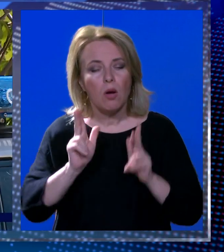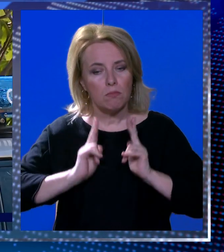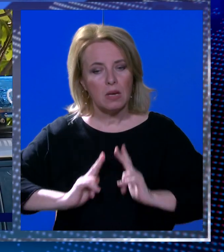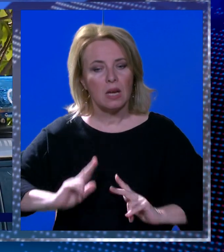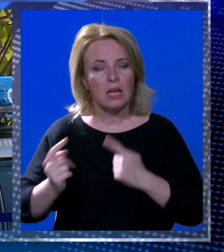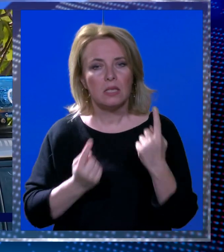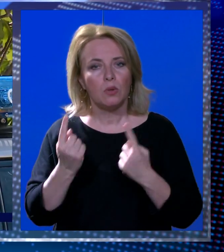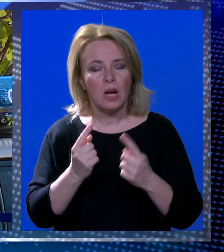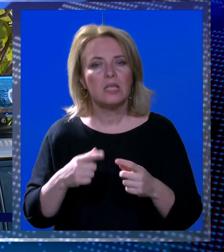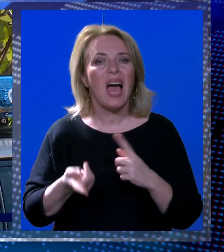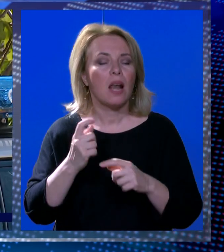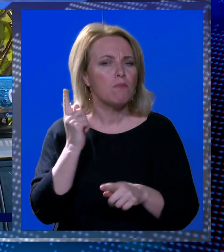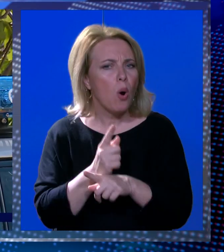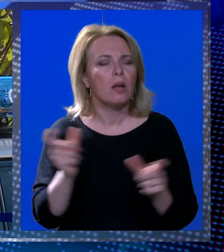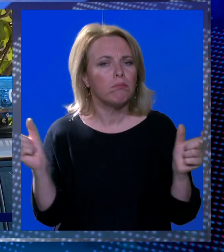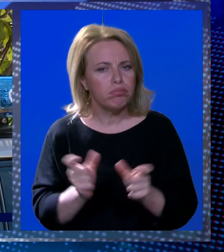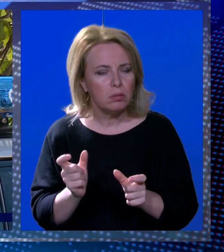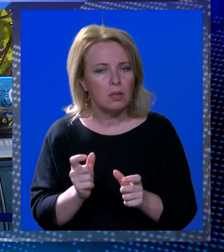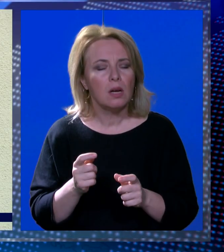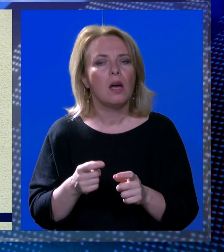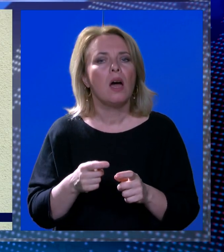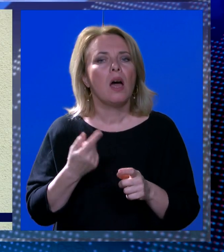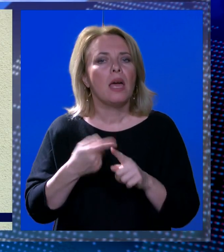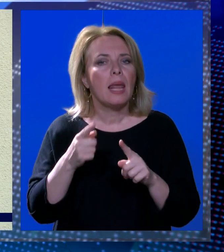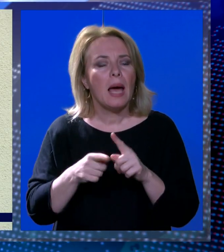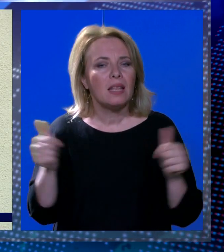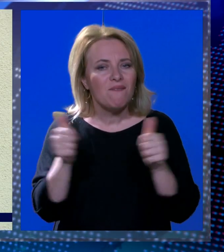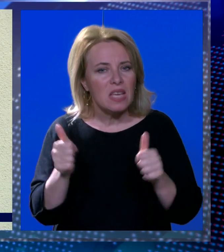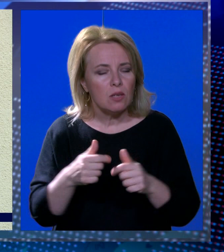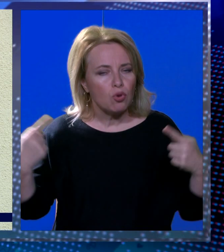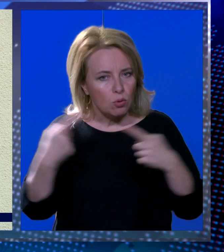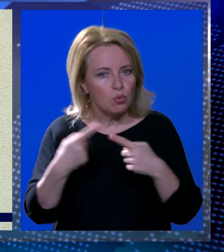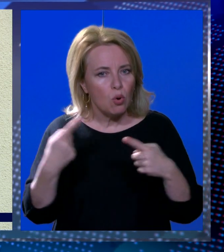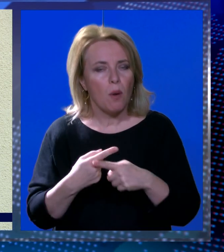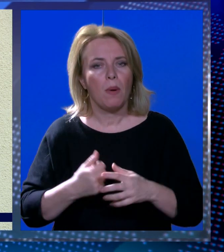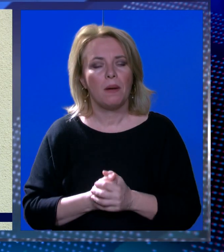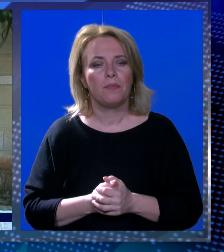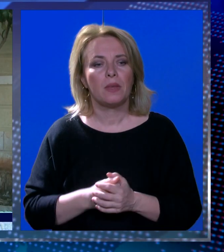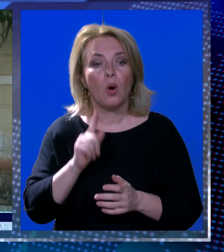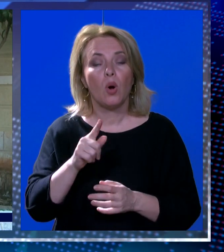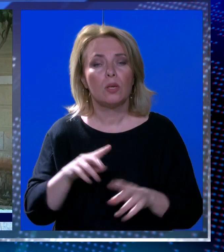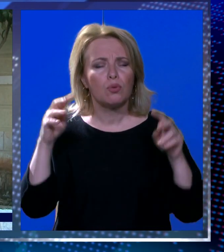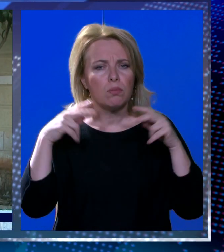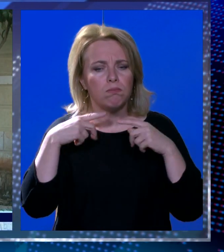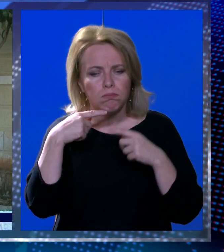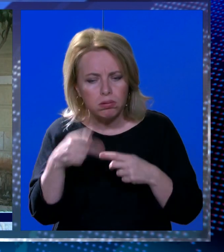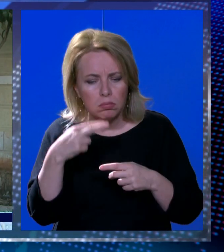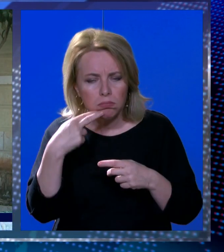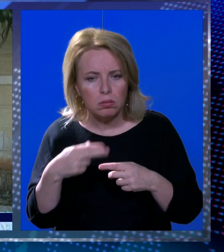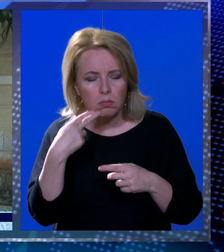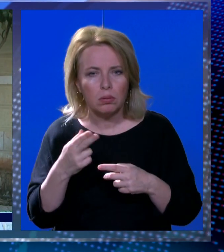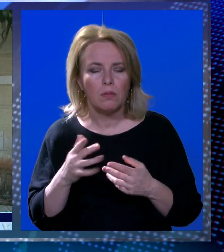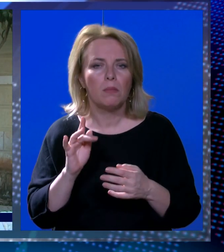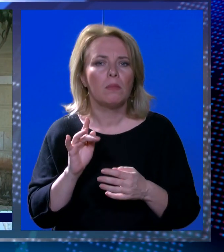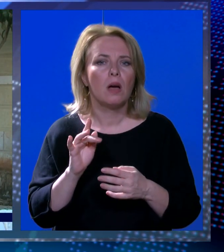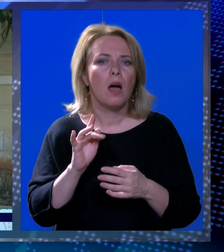i umirila situaciju, no uhićenja su bila neizbježna zbog ne samo verbalnog, već i fizičkog sukoba. Oni su vikali i vrijeđali